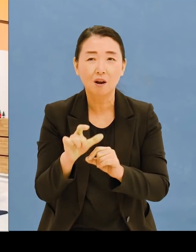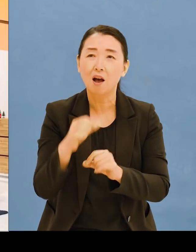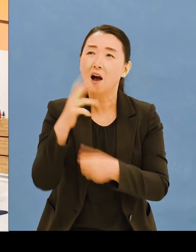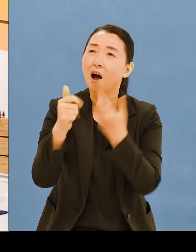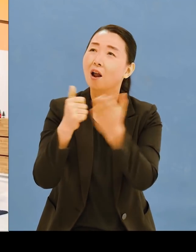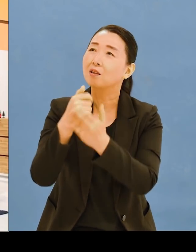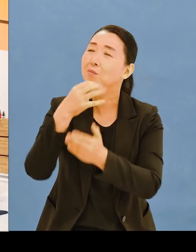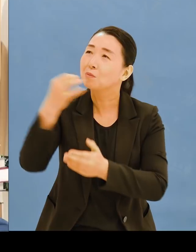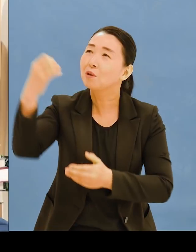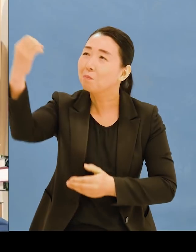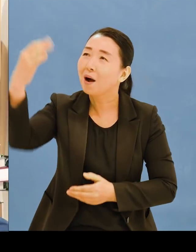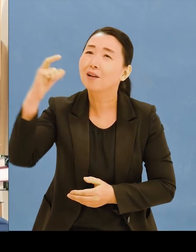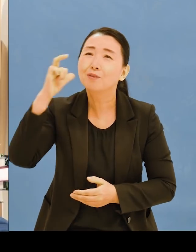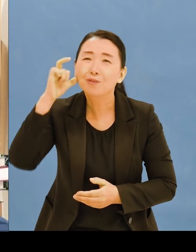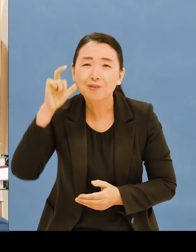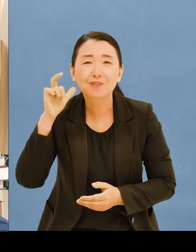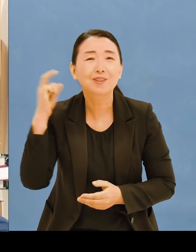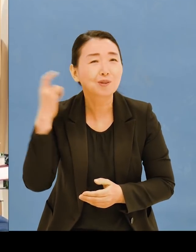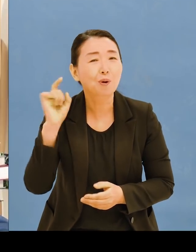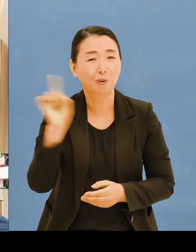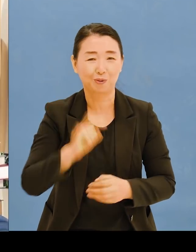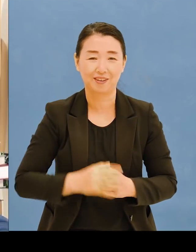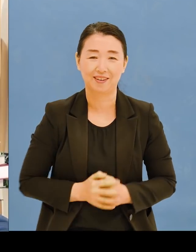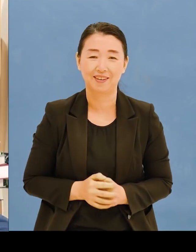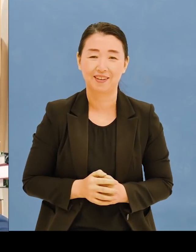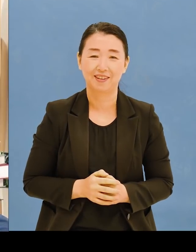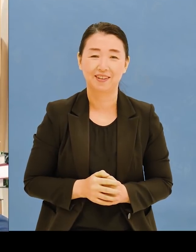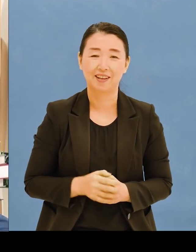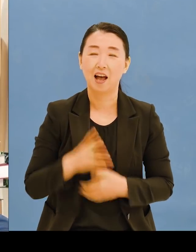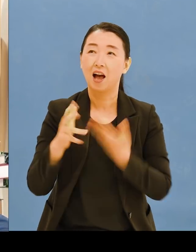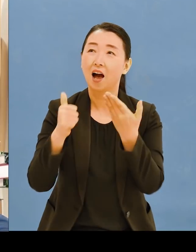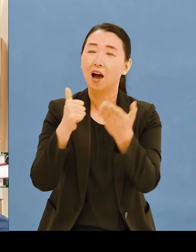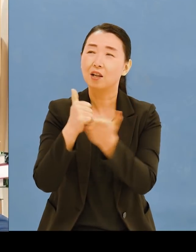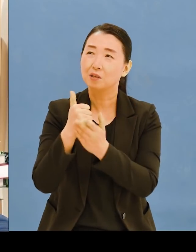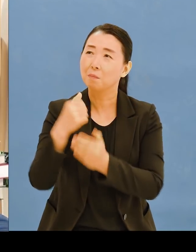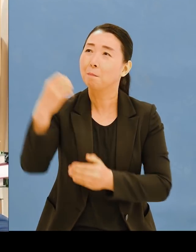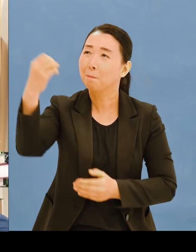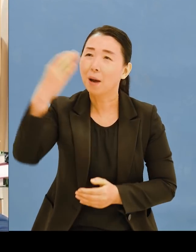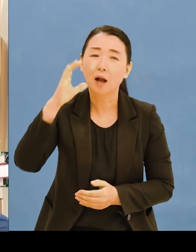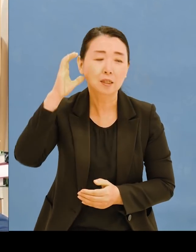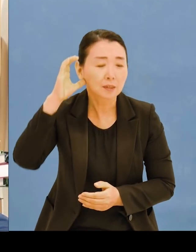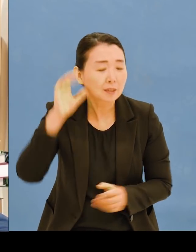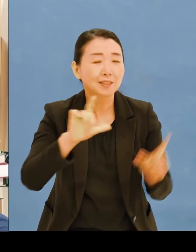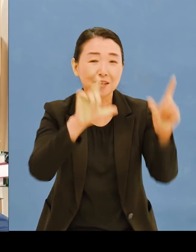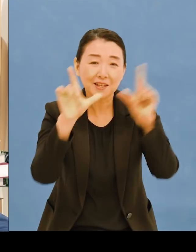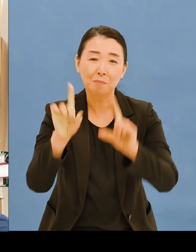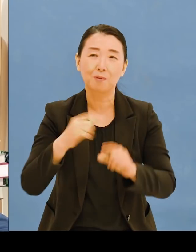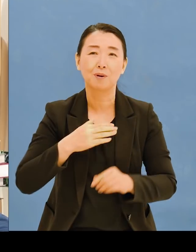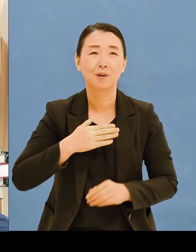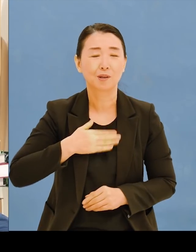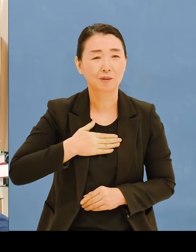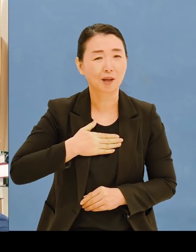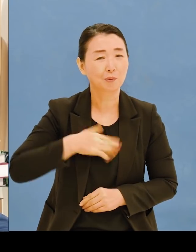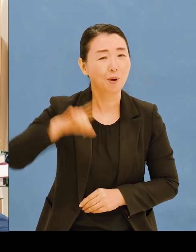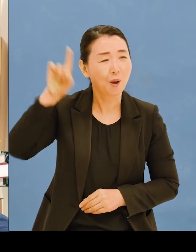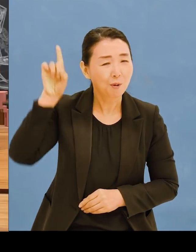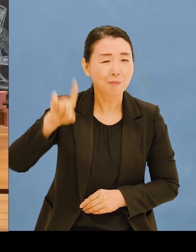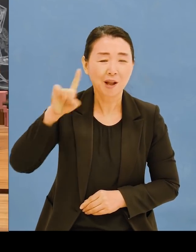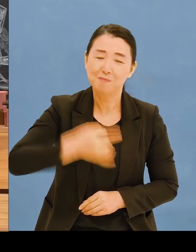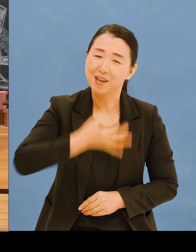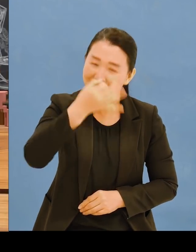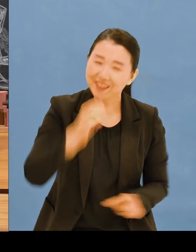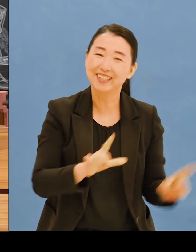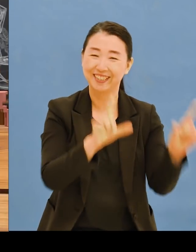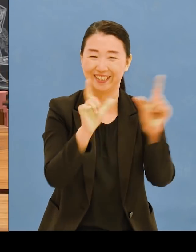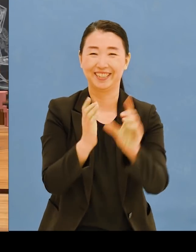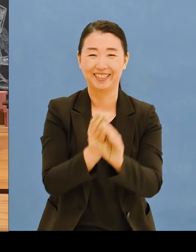듣는 건가요? 네, 일단 하나님의 음성을 듣는 그 삶에 대해서 저도 매일 사실 네. 몸부림치면서